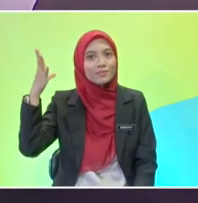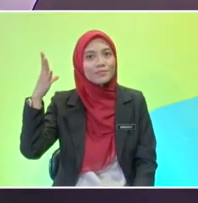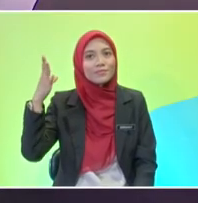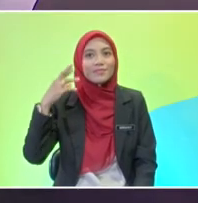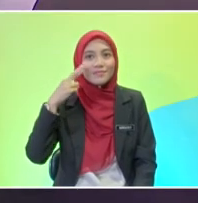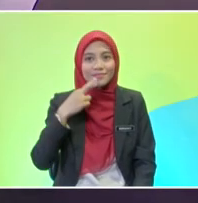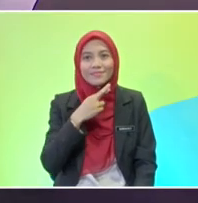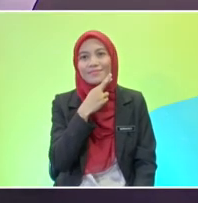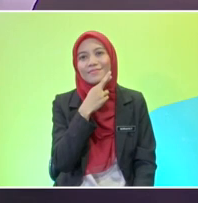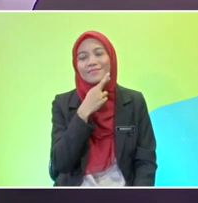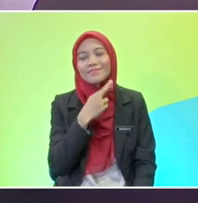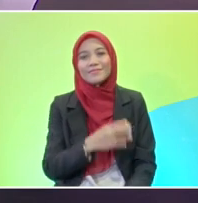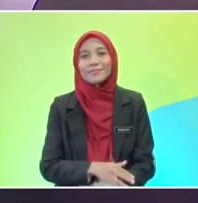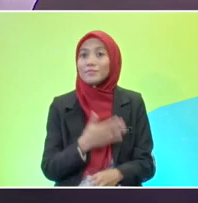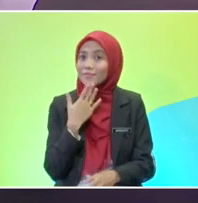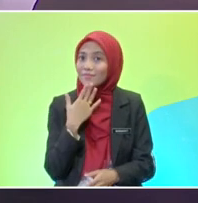sama-sama